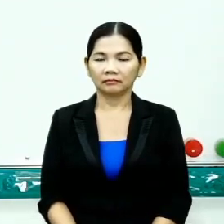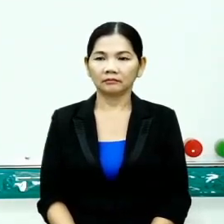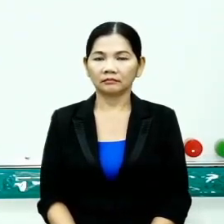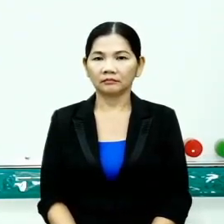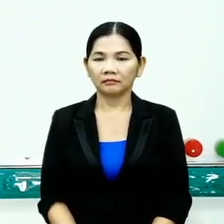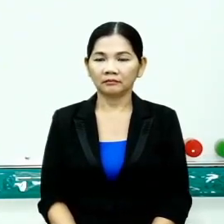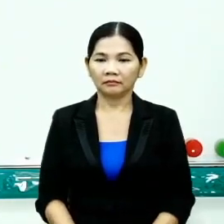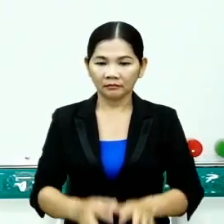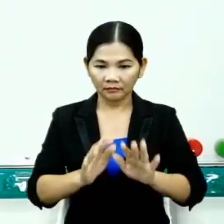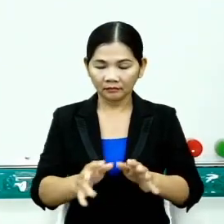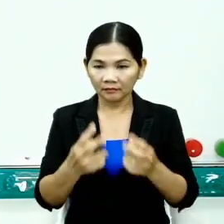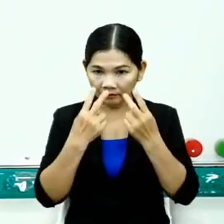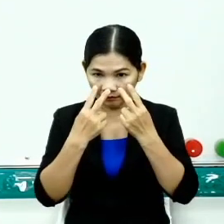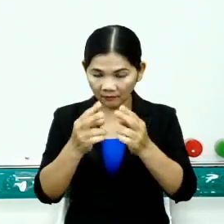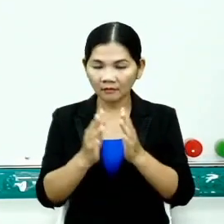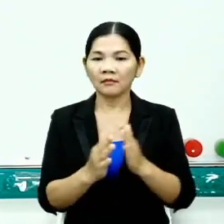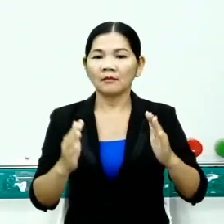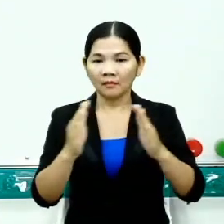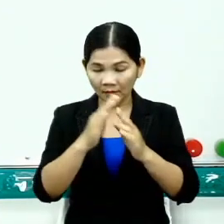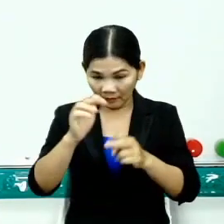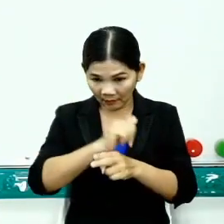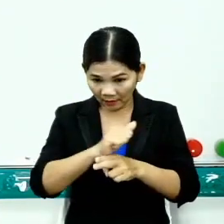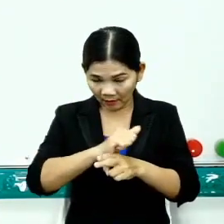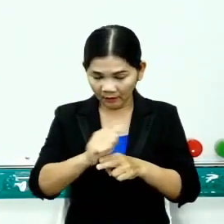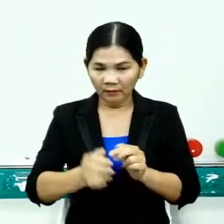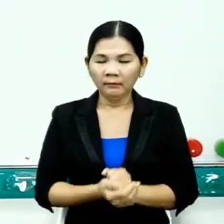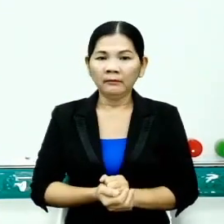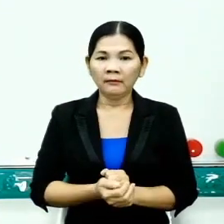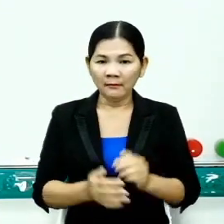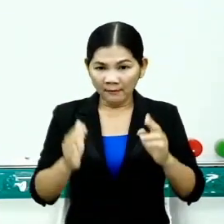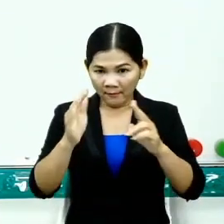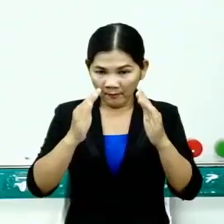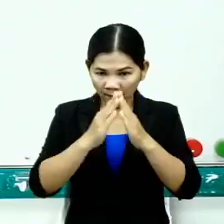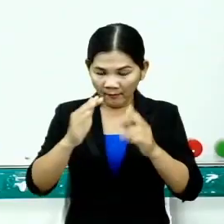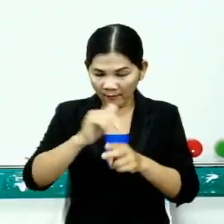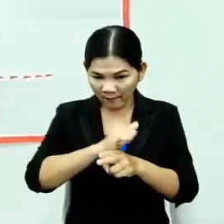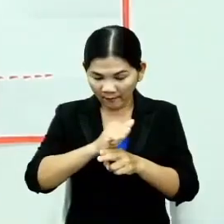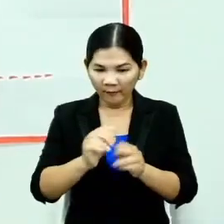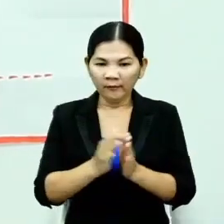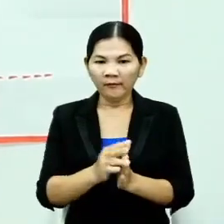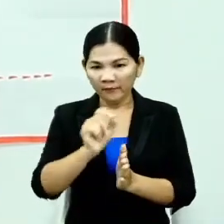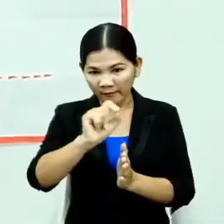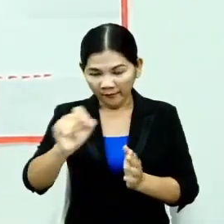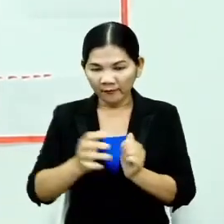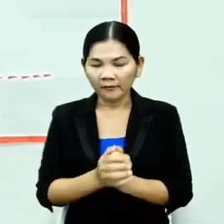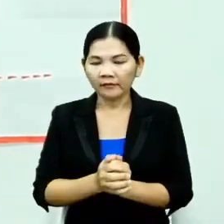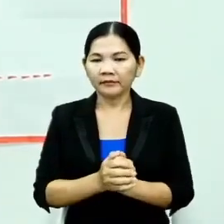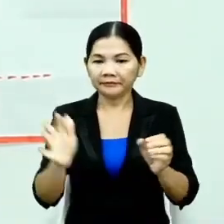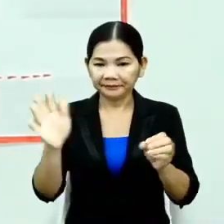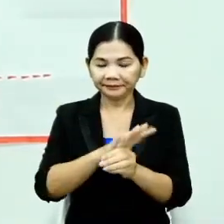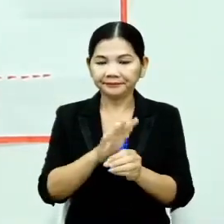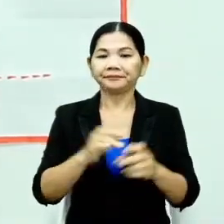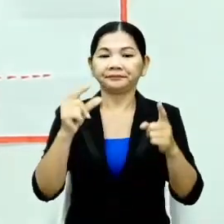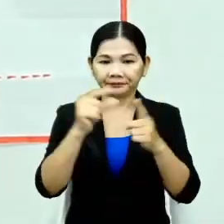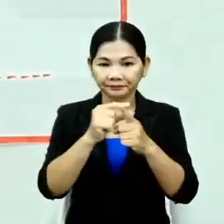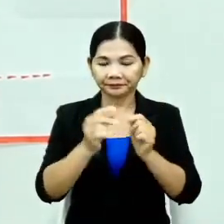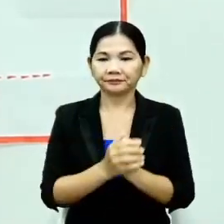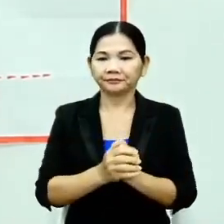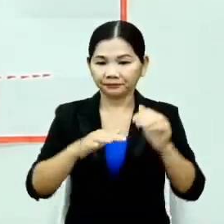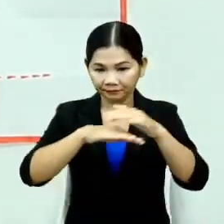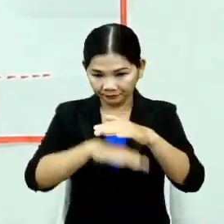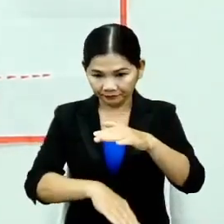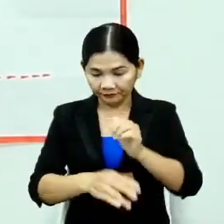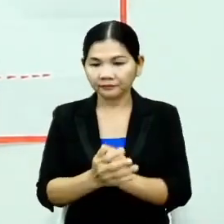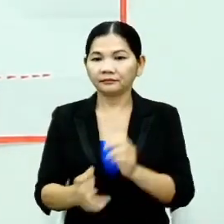ចុះកូនទាំងអស់គ្នាសង្កេតមើលកិច្ចការផ្ទះកិច្ចការផ្ទះចូលសរសេរបំពេញពាក្យខាងក្រោ